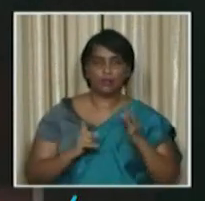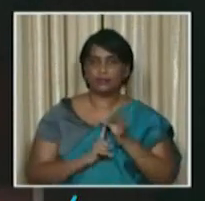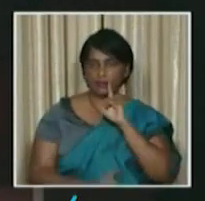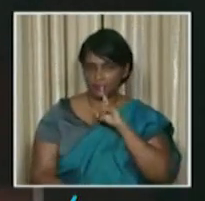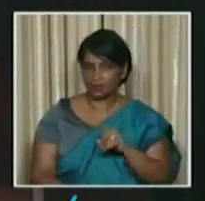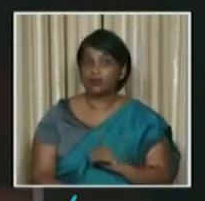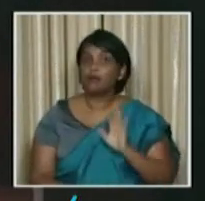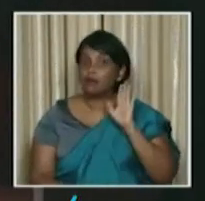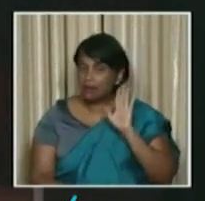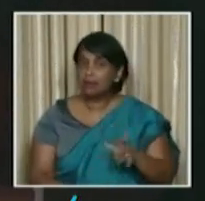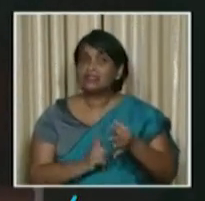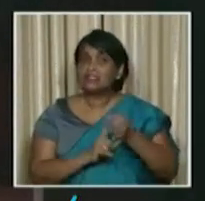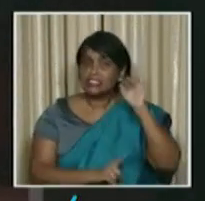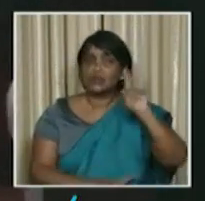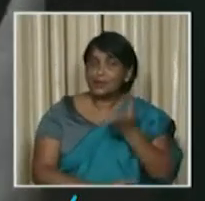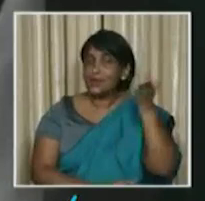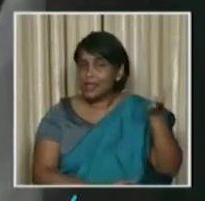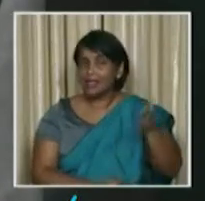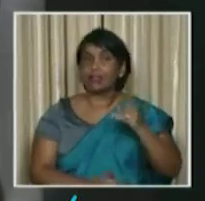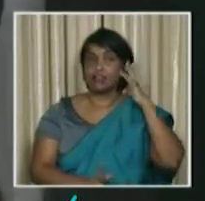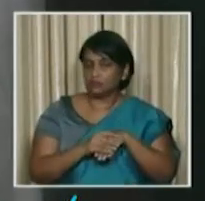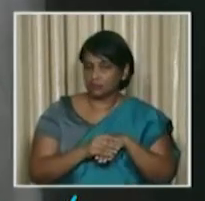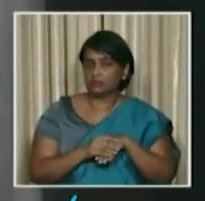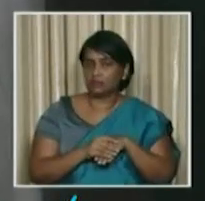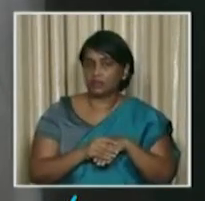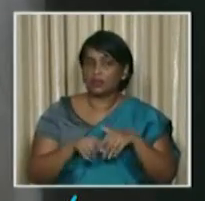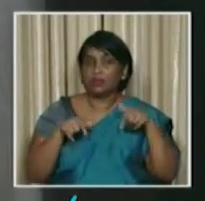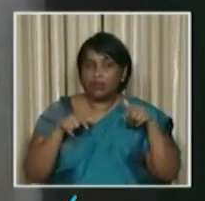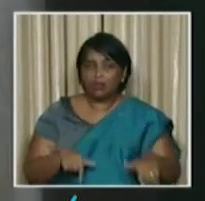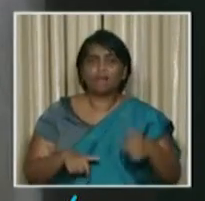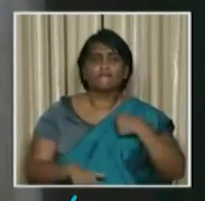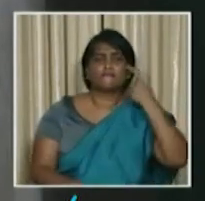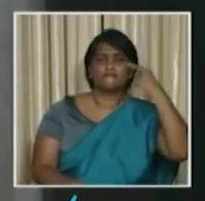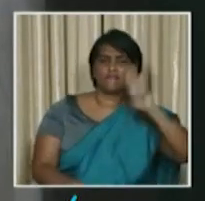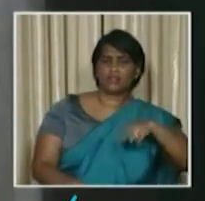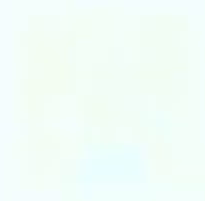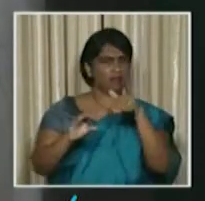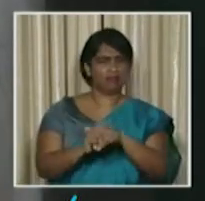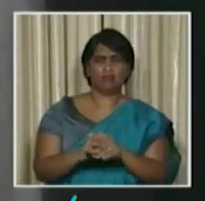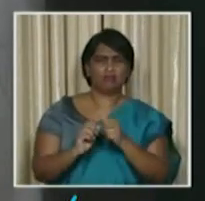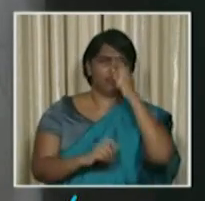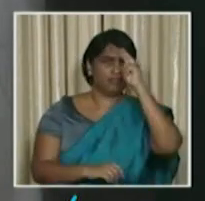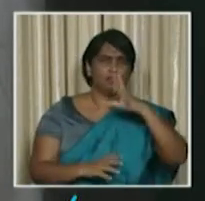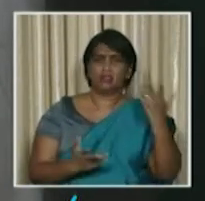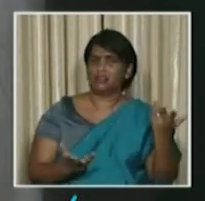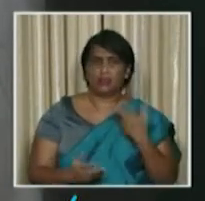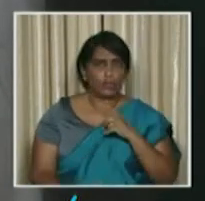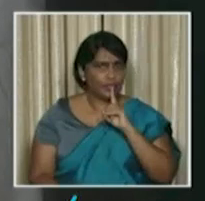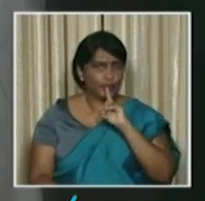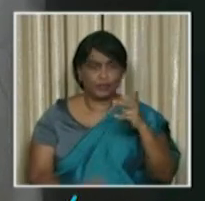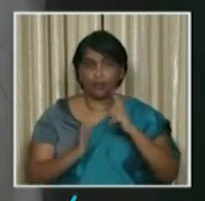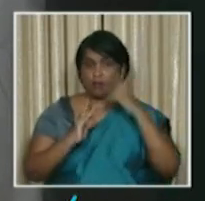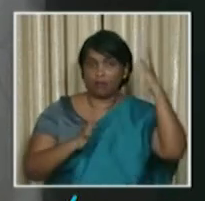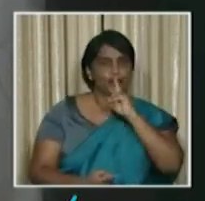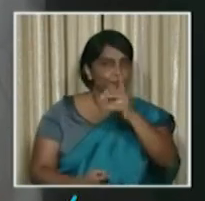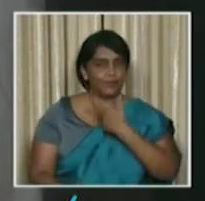කියලා. හැබැයි එතුමාම තමයි කිව්වේ international inquiry එකක් ලබා දෙනවායි කියලා. දැන් අපිට විශ්වාසයක් නැහැ මේ දේශීය යාන්ත්‍රණය පිළිබඳව. අපි කවදාවත් කිව්වේ නැහැ මේ international